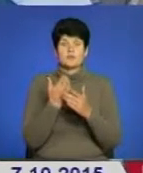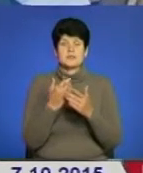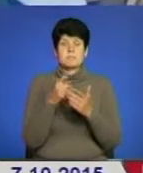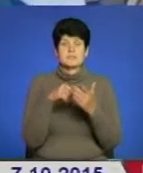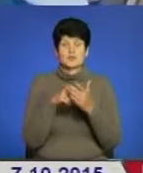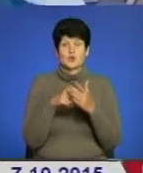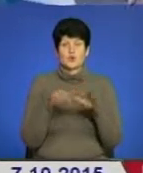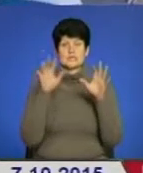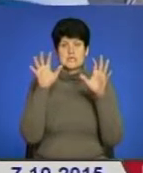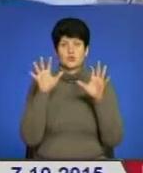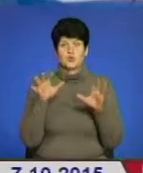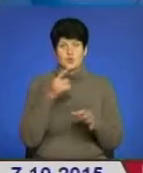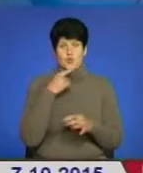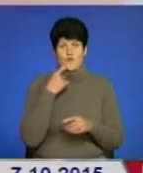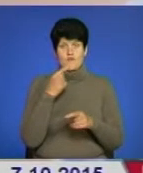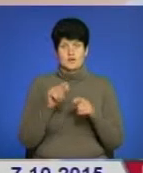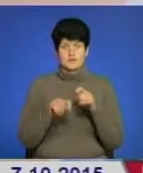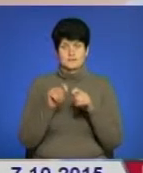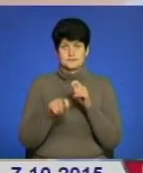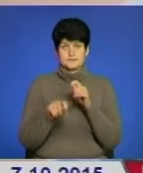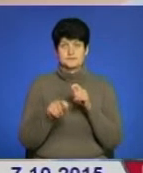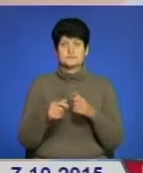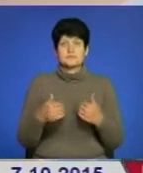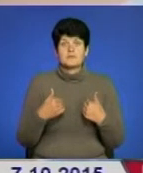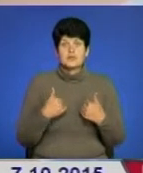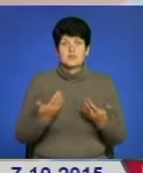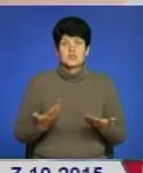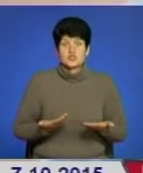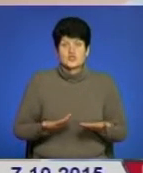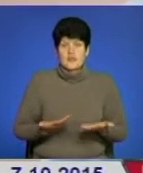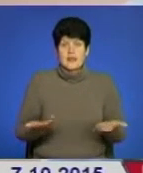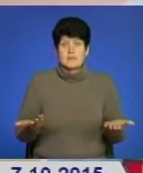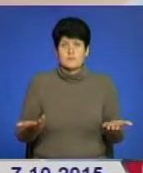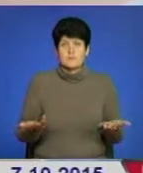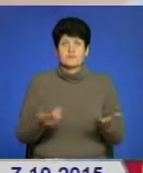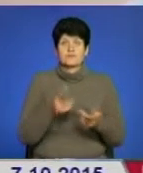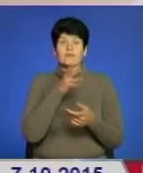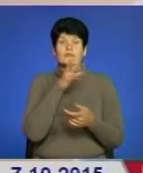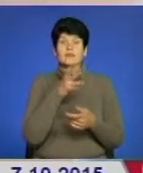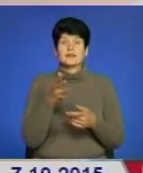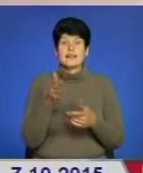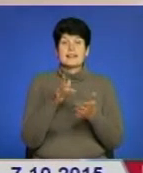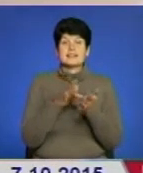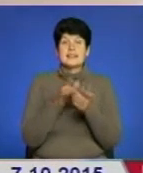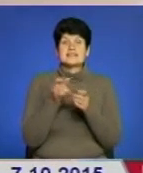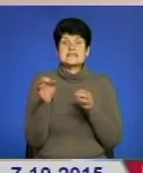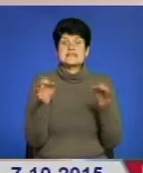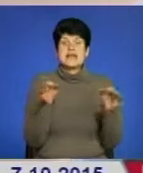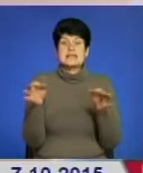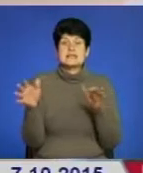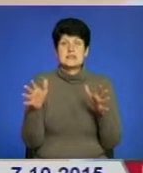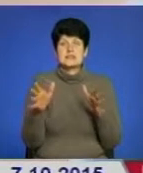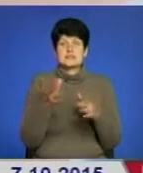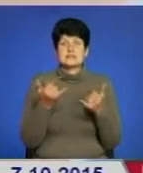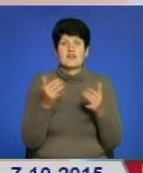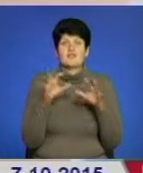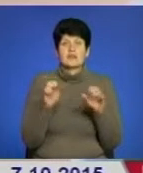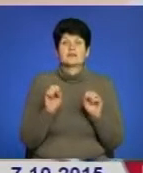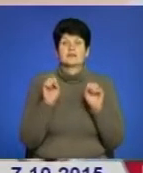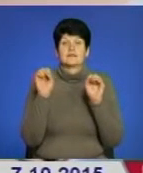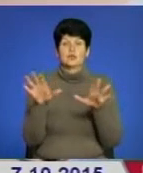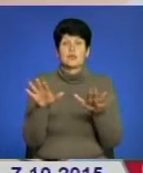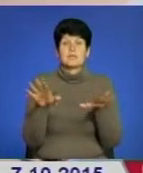статуту, вважає експерт. Ми живемо, ну скажімо так, в епоху децентралізації, коли зараз передається влада на